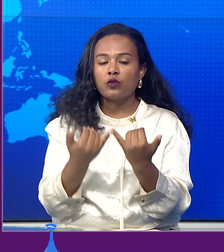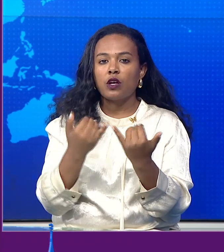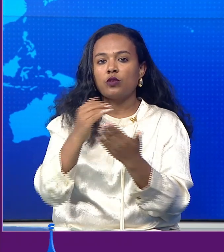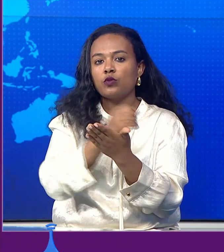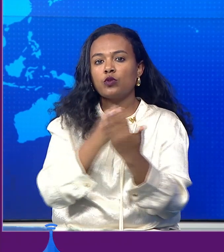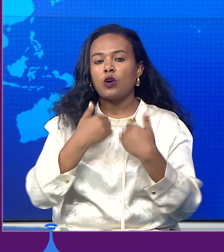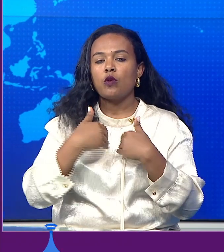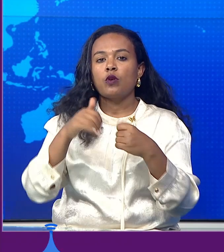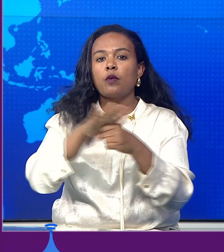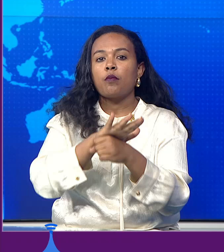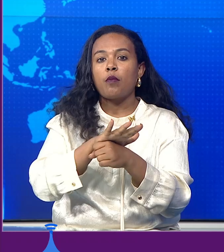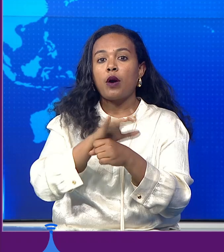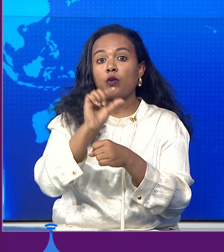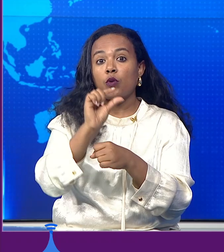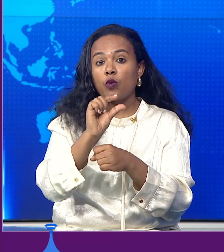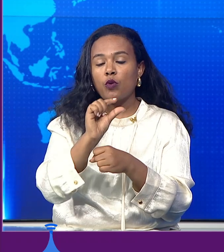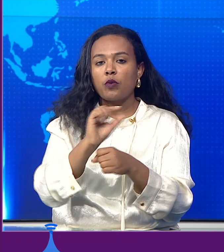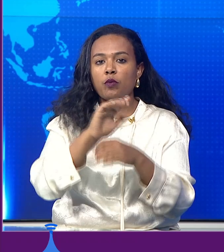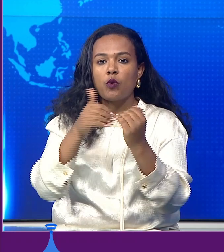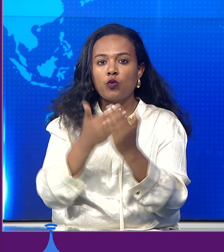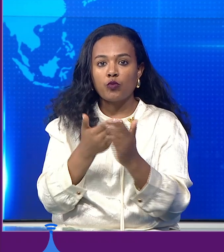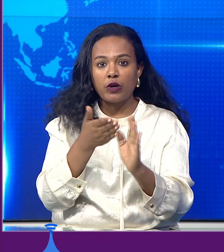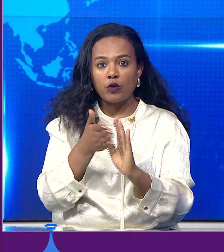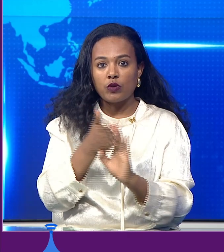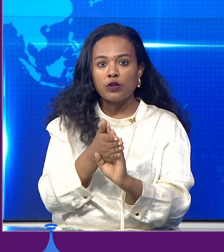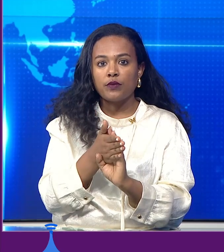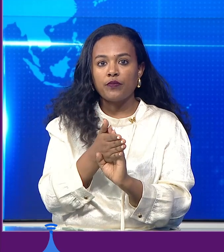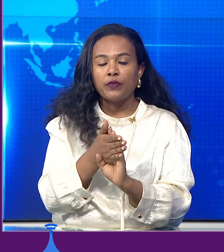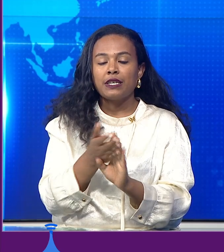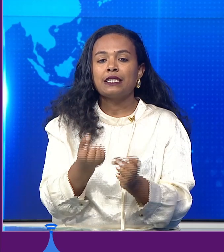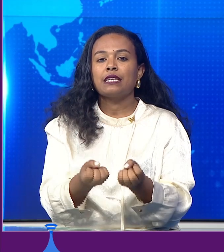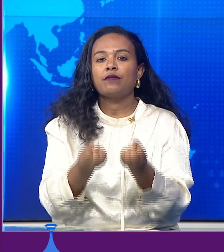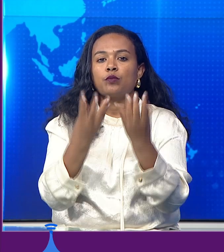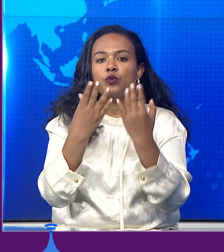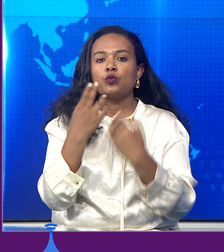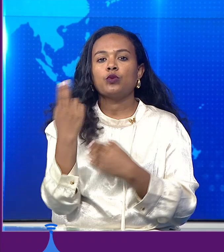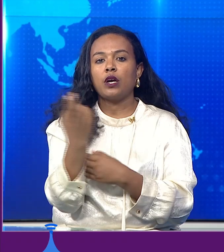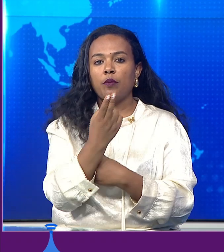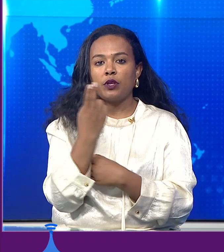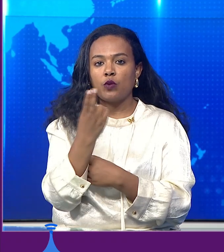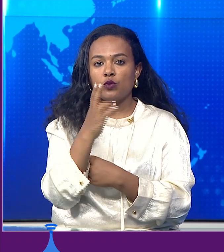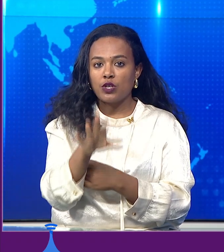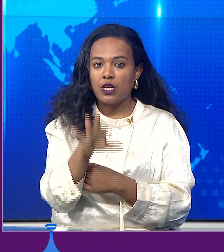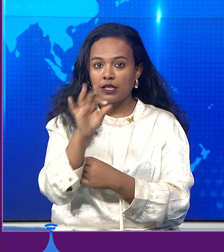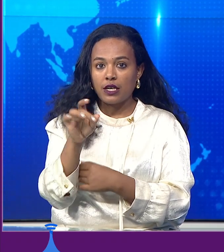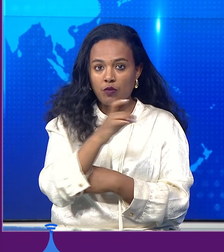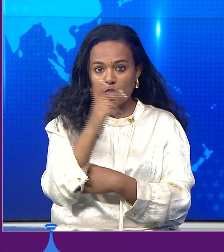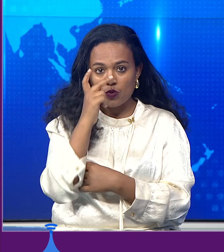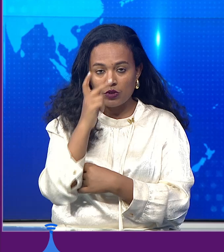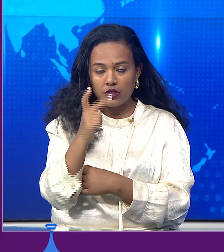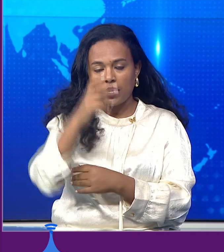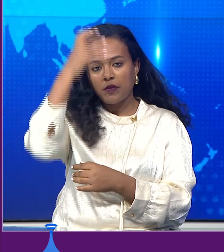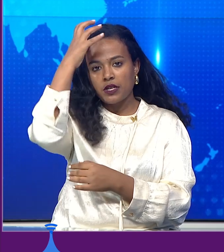የተሟላ የማክሮ ኢኮኖሚ ሪፎርም በሁሉም መስክ ዘርፈ ብዙ ጠቀሜታዎችን እያስገኘ መሆኑን ሲታይ